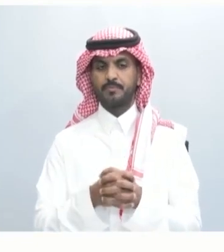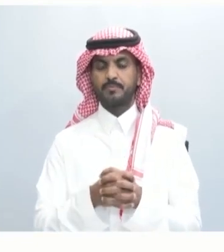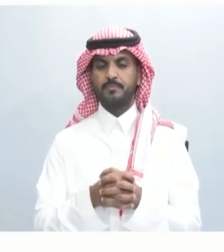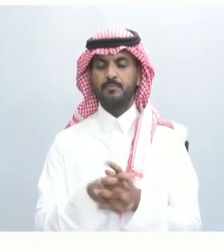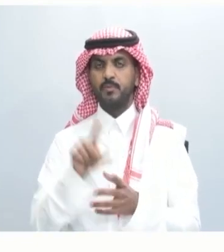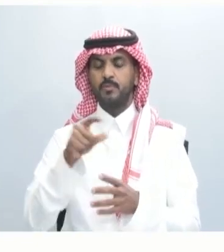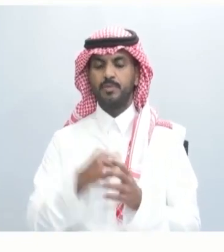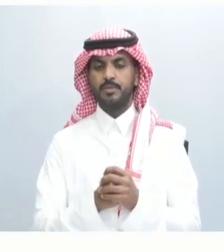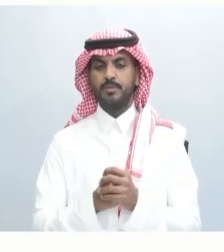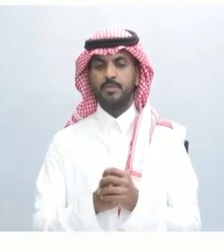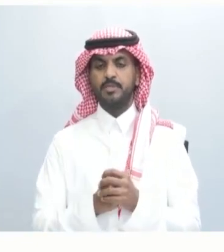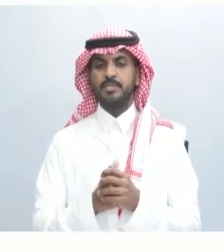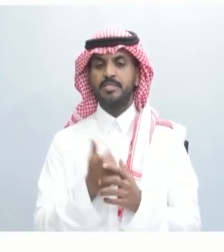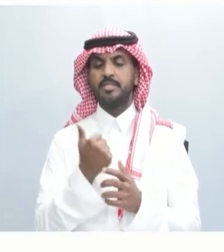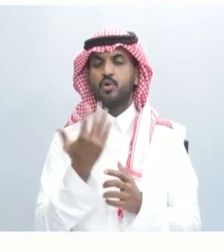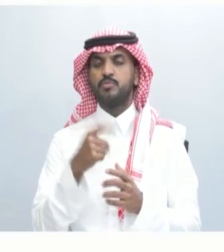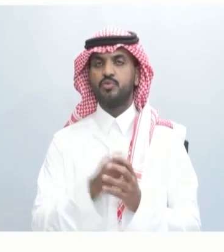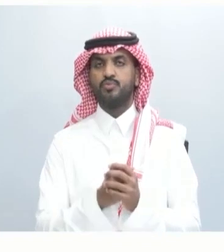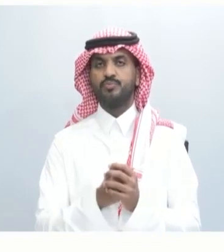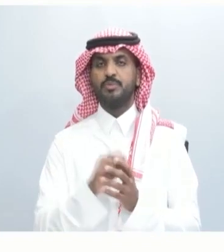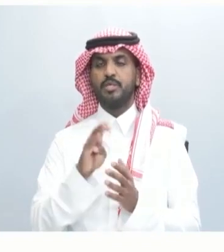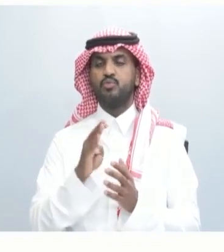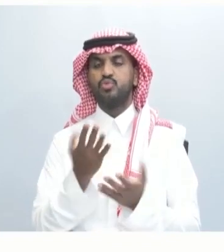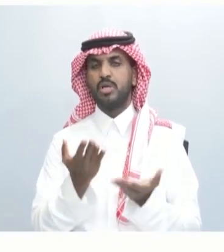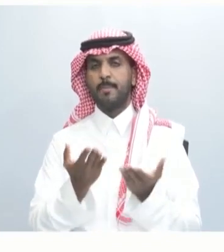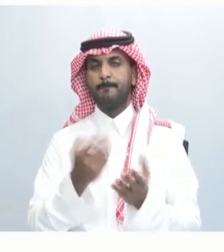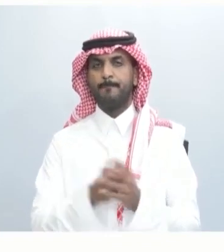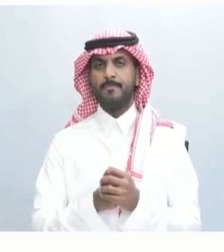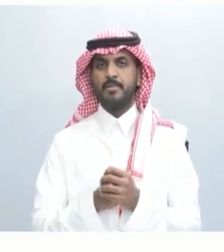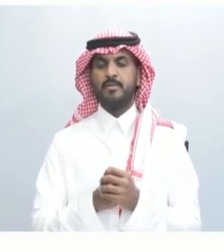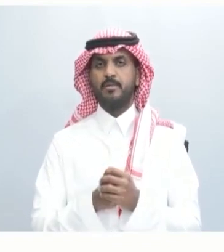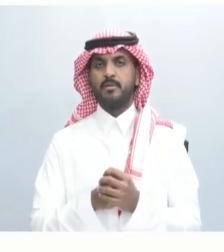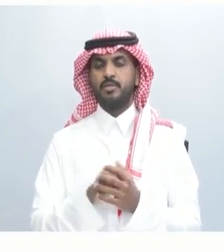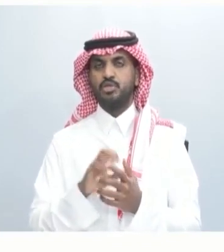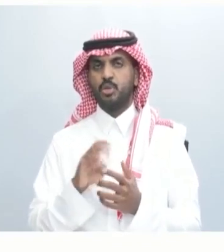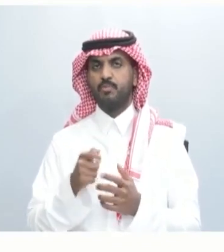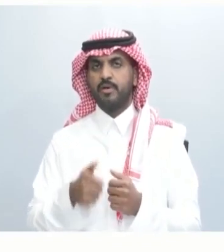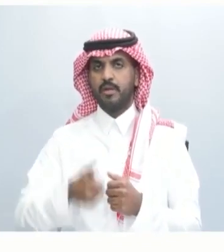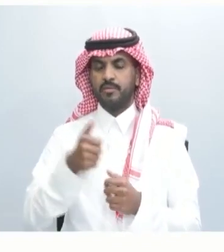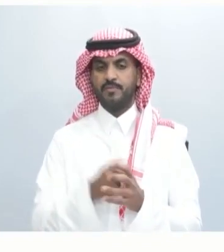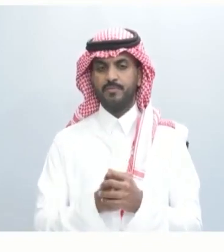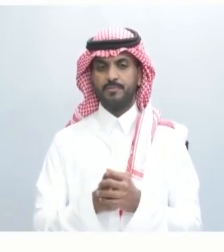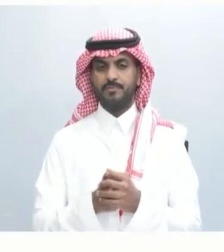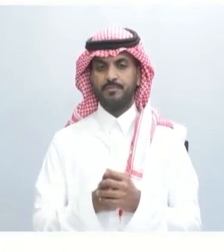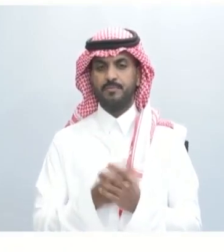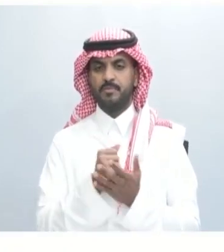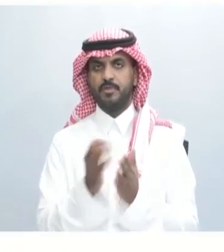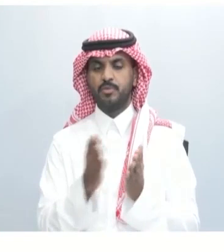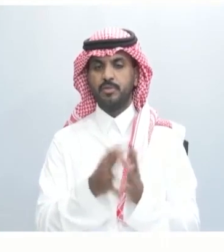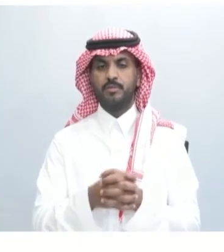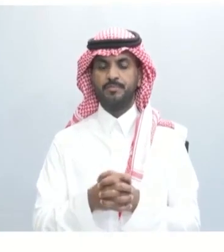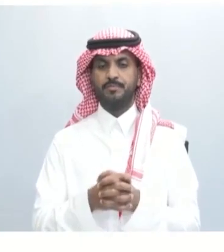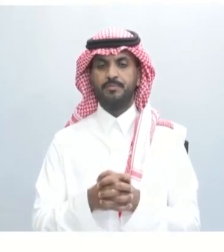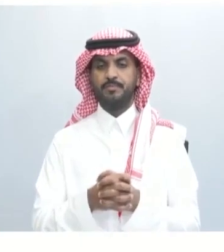مبدعين سته وخمسون كيلو جرام اذا الاجابه هي الفقره الف اذا بهذا الشكل اجبنا الان نمسح